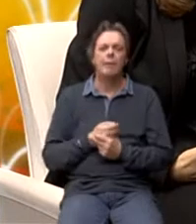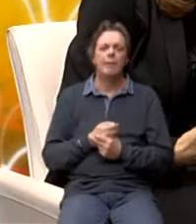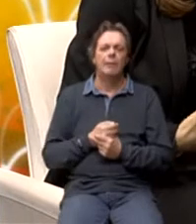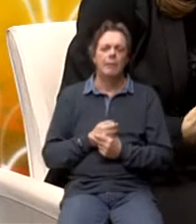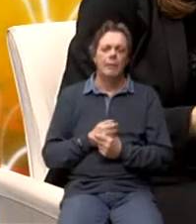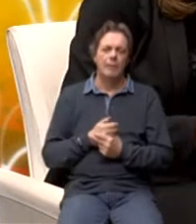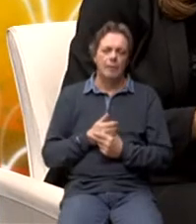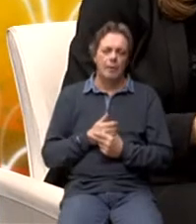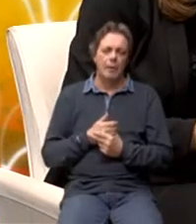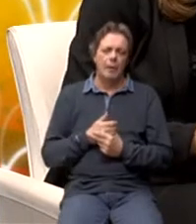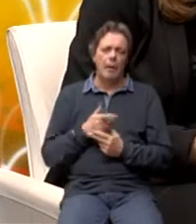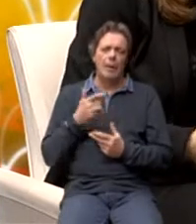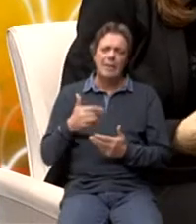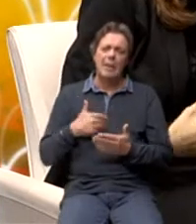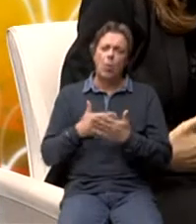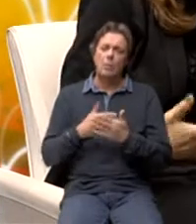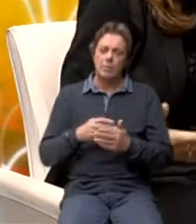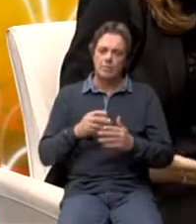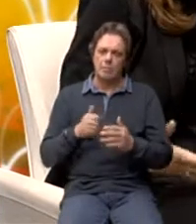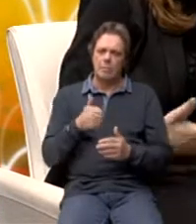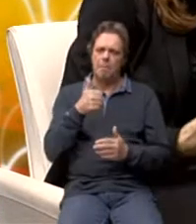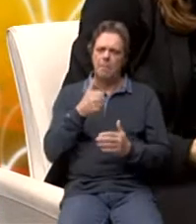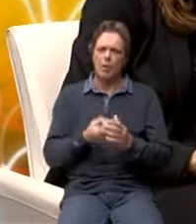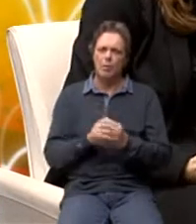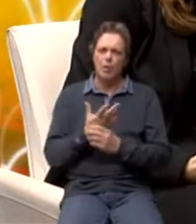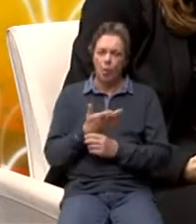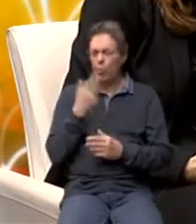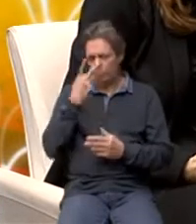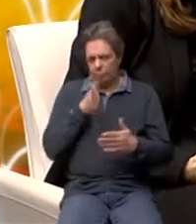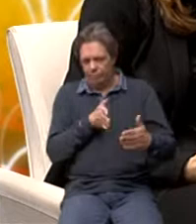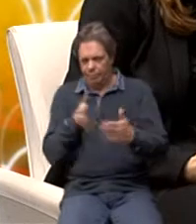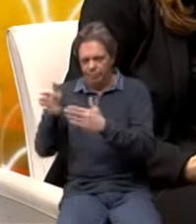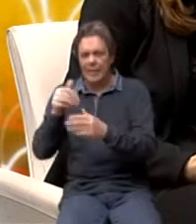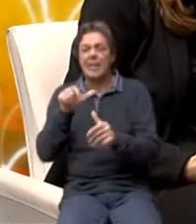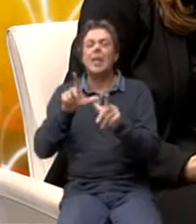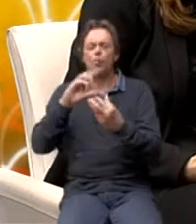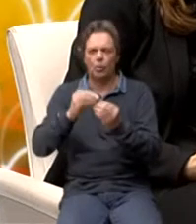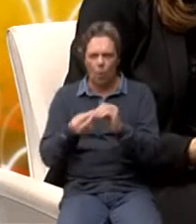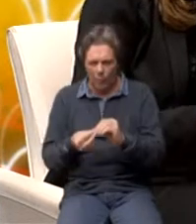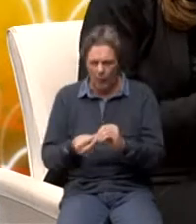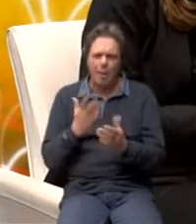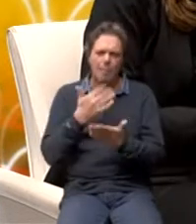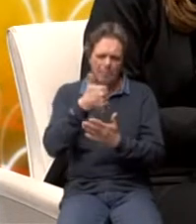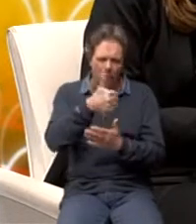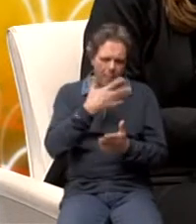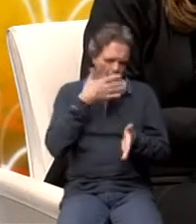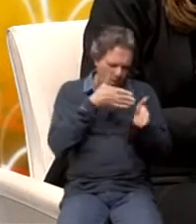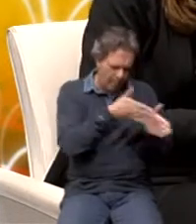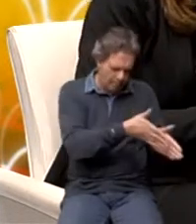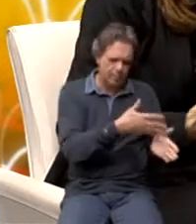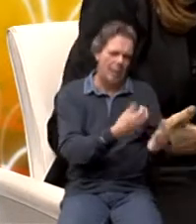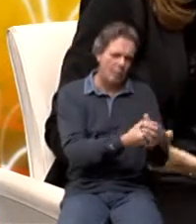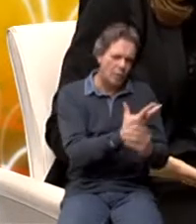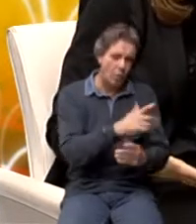uz onu primarnu proizvodnju ide i u trgovine. To je do sada radila Djelomično gospodarska inspekcija, to je državni